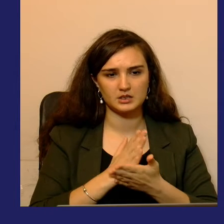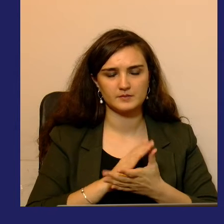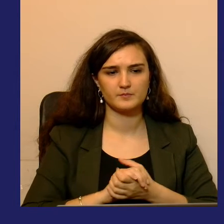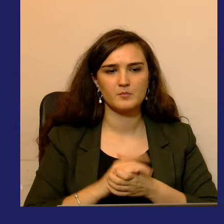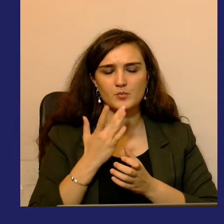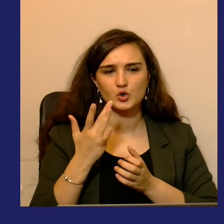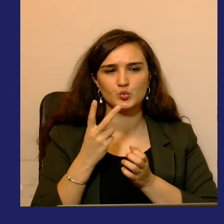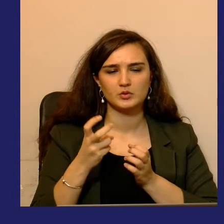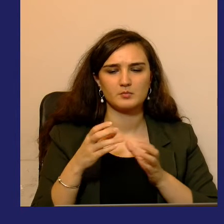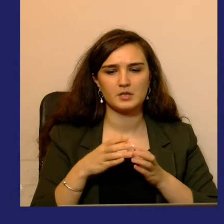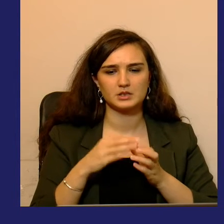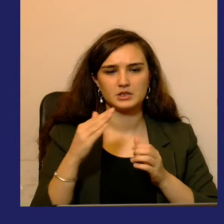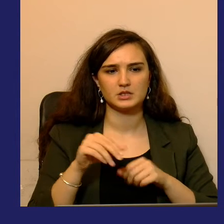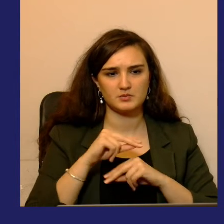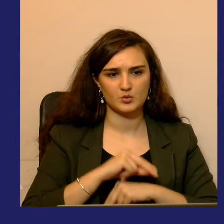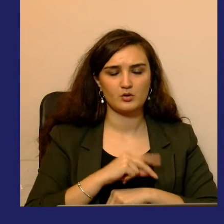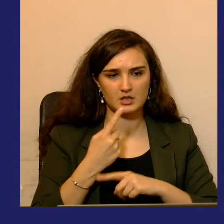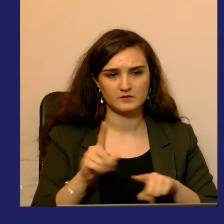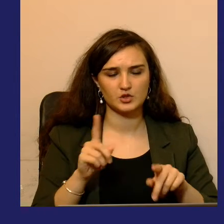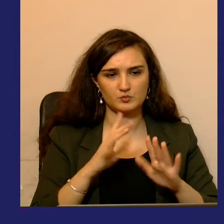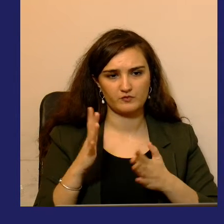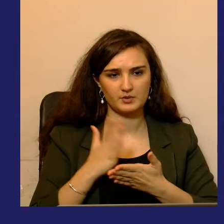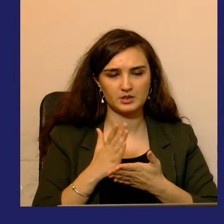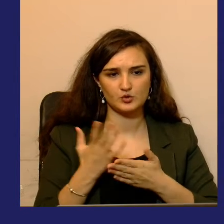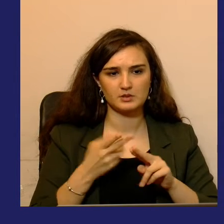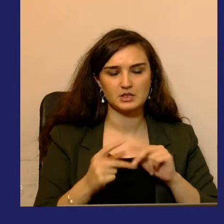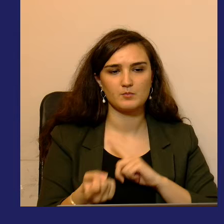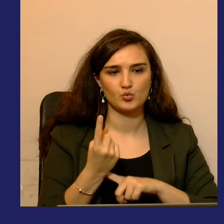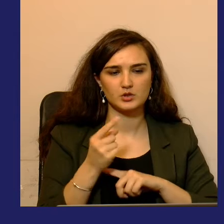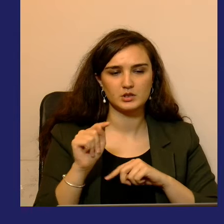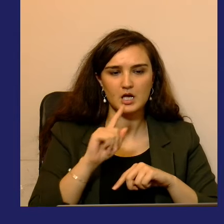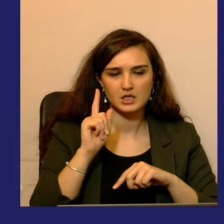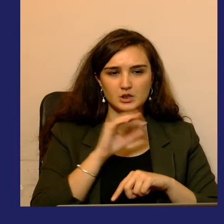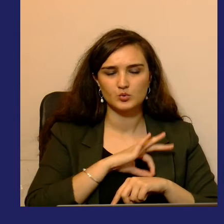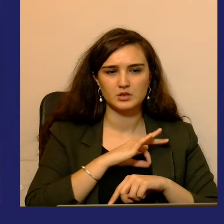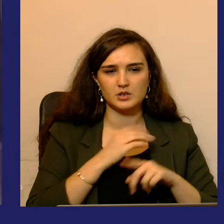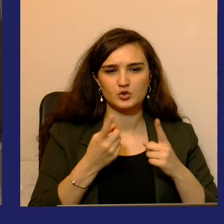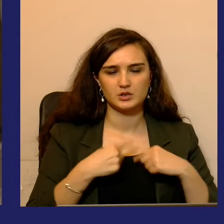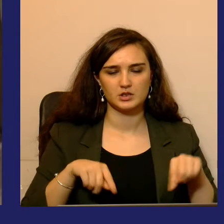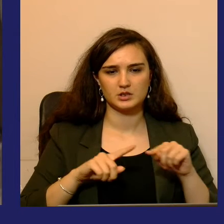has identified during this COVID-19 response?